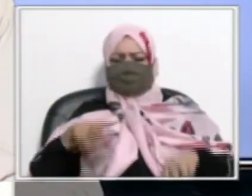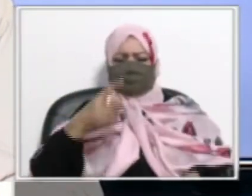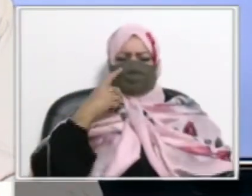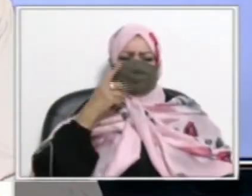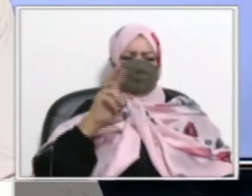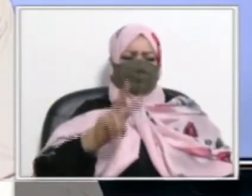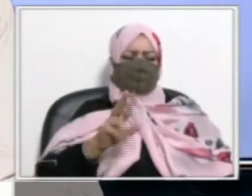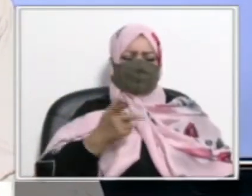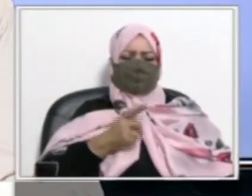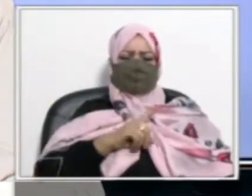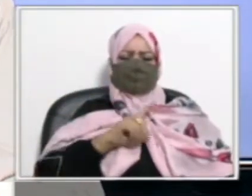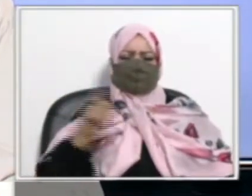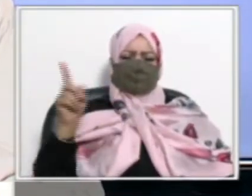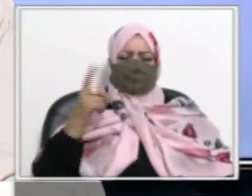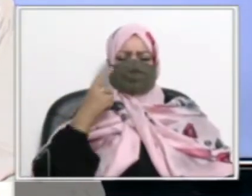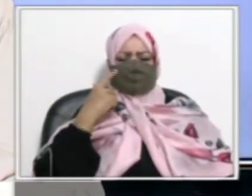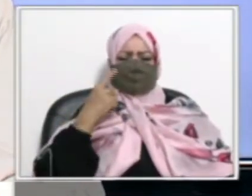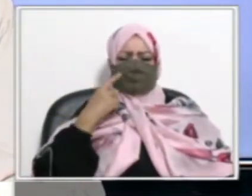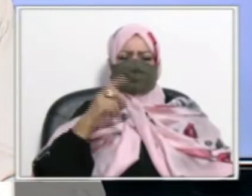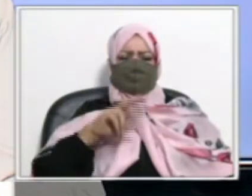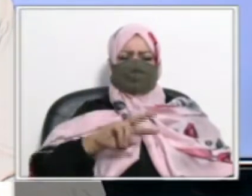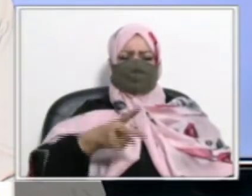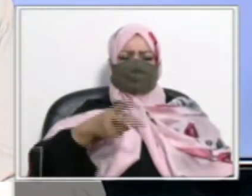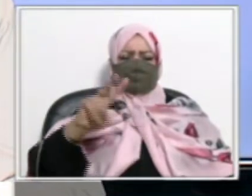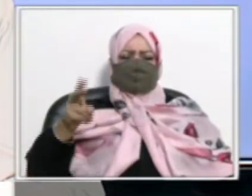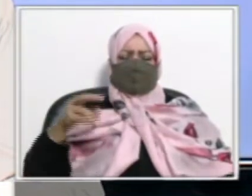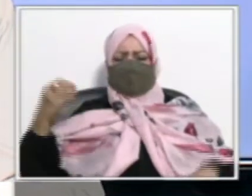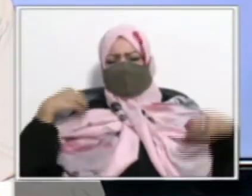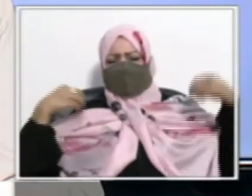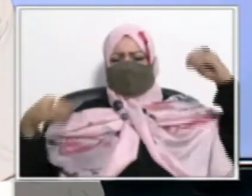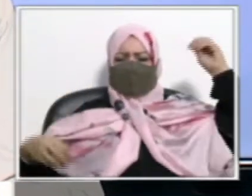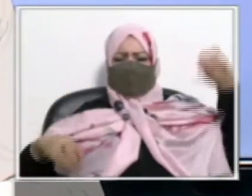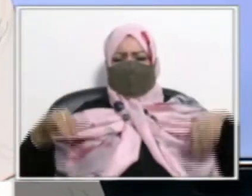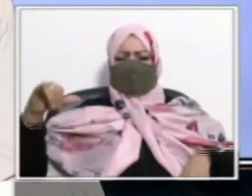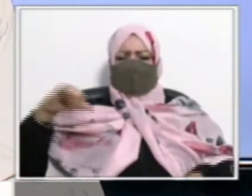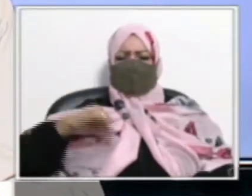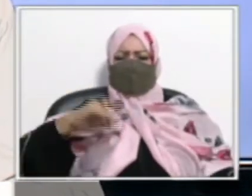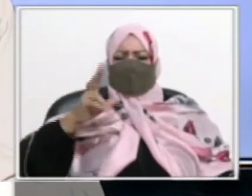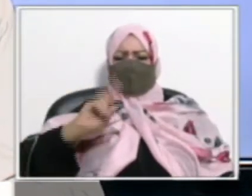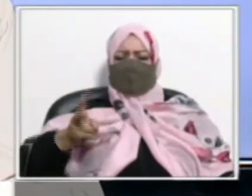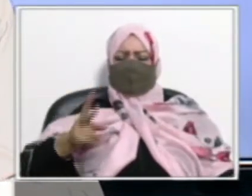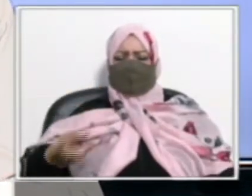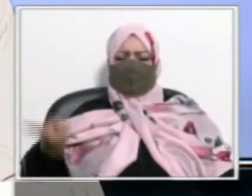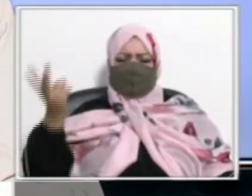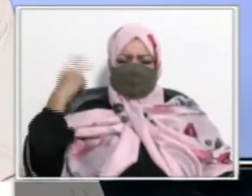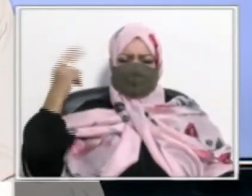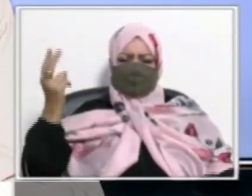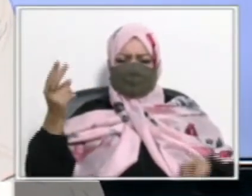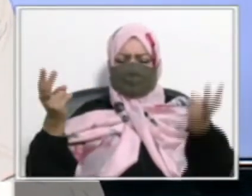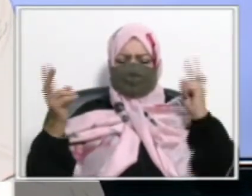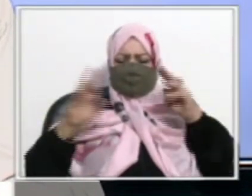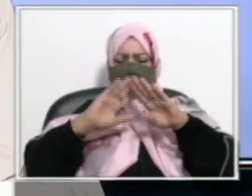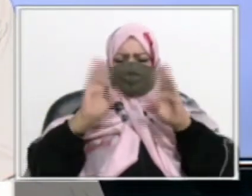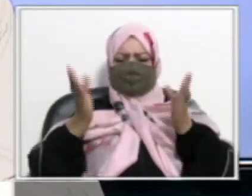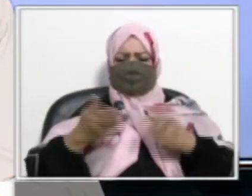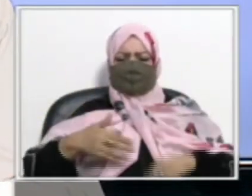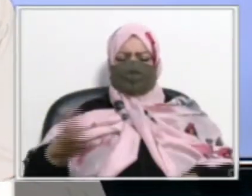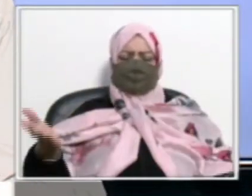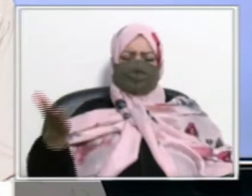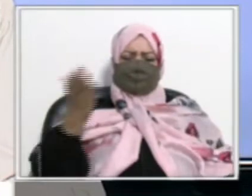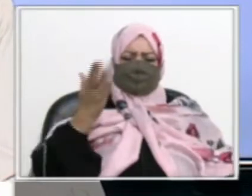حتى أمام أقاربه أو أولاده. وأنتم الآن تتشقلبوا وتنقزوا عرات